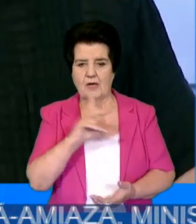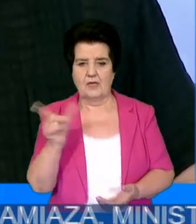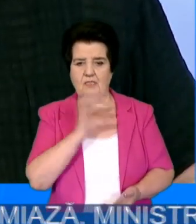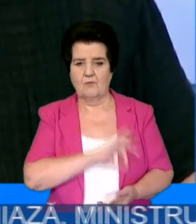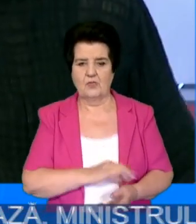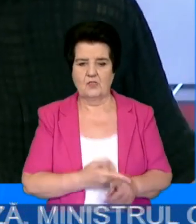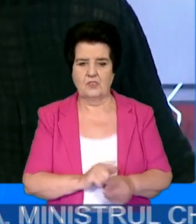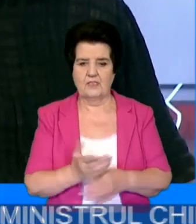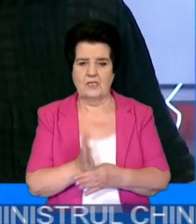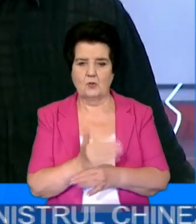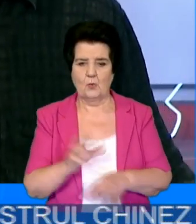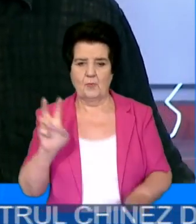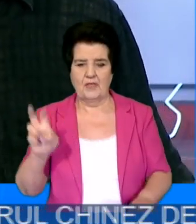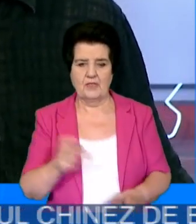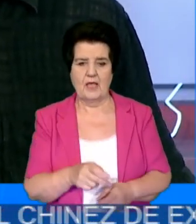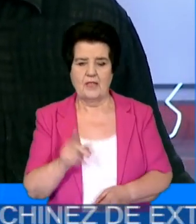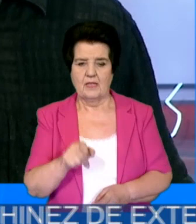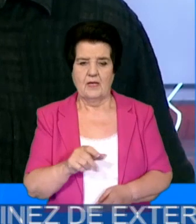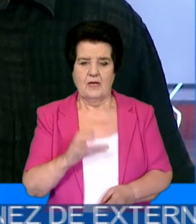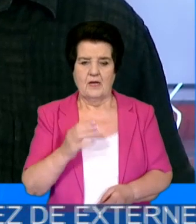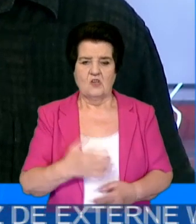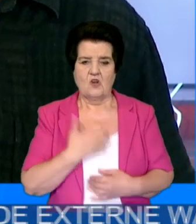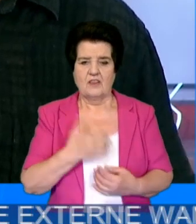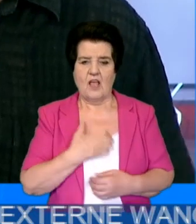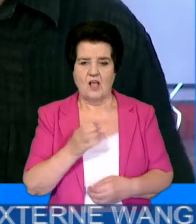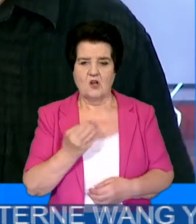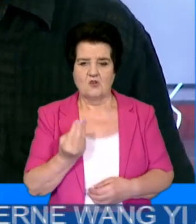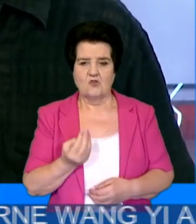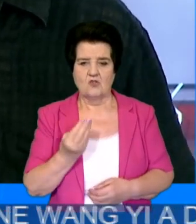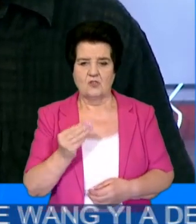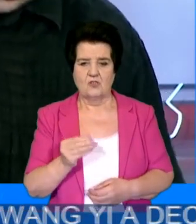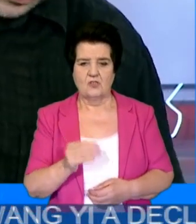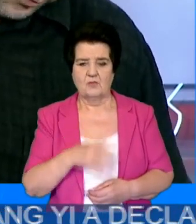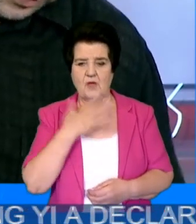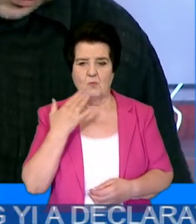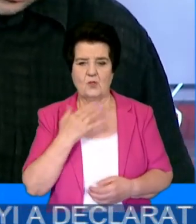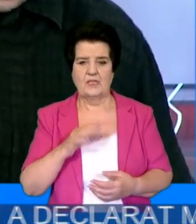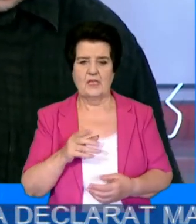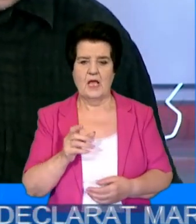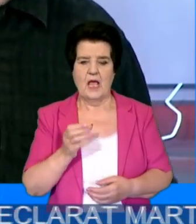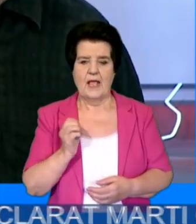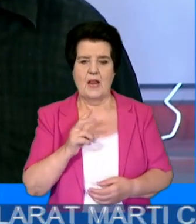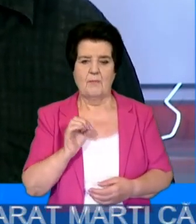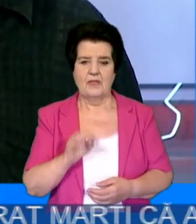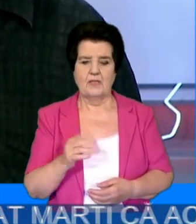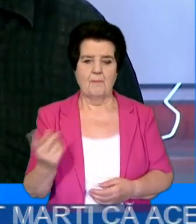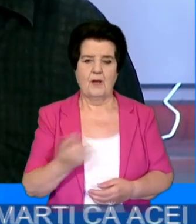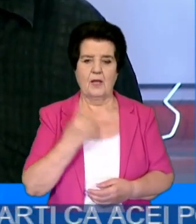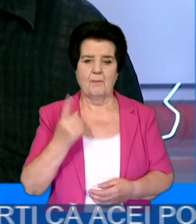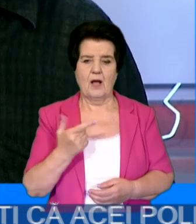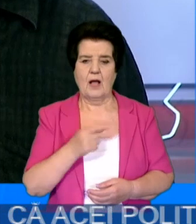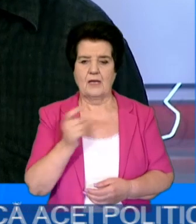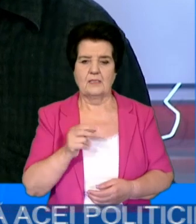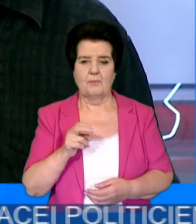folosească aceste instrumente de șantaj la adresa noastră. Întrebarea constă din mai multe elemente. Primul element, nu, Gazprom,